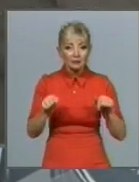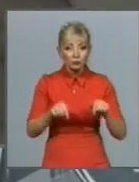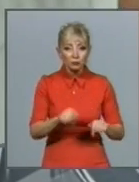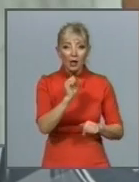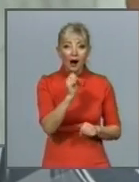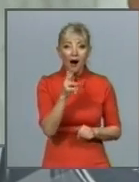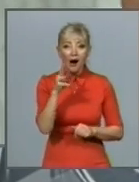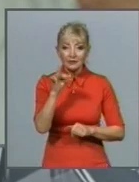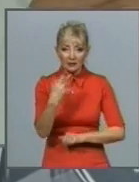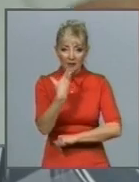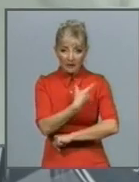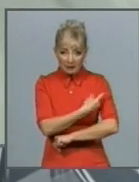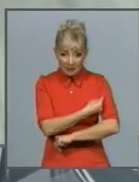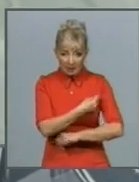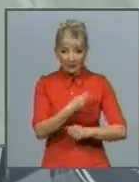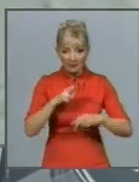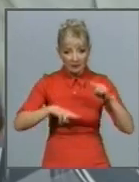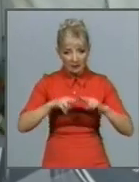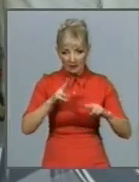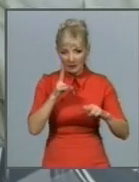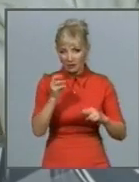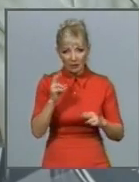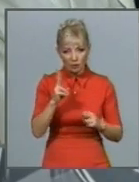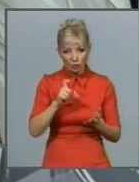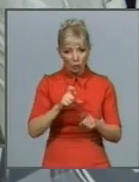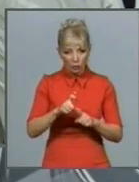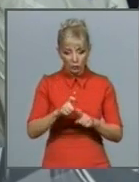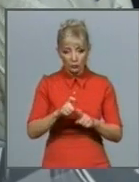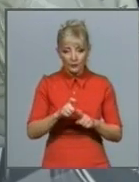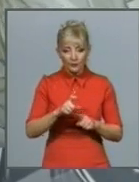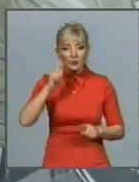антивакцинальні настрої просто недоречні. В Україні є обов'язковою